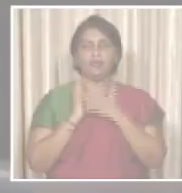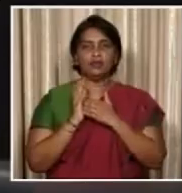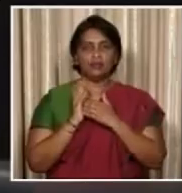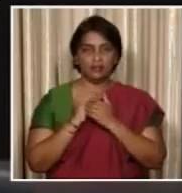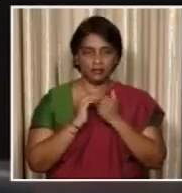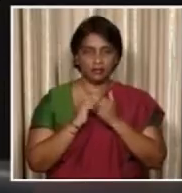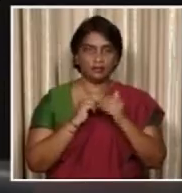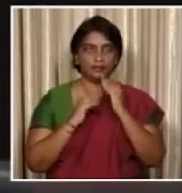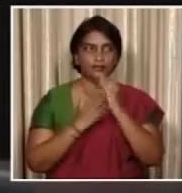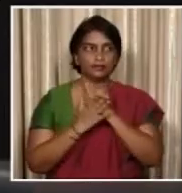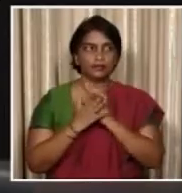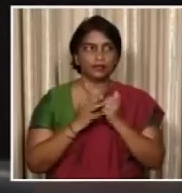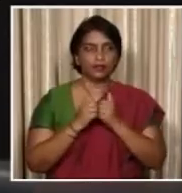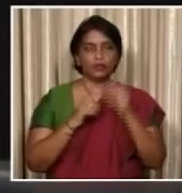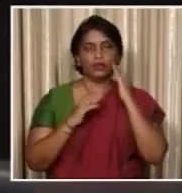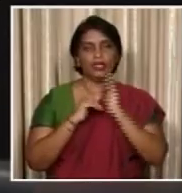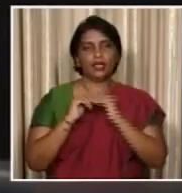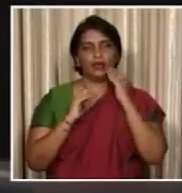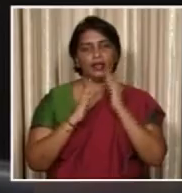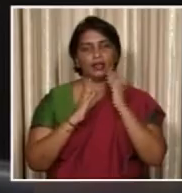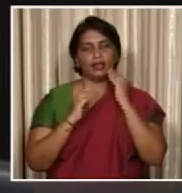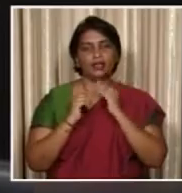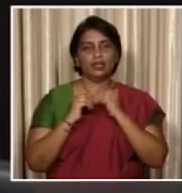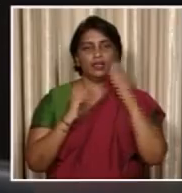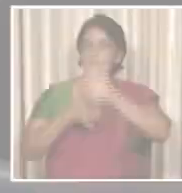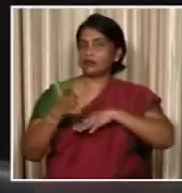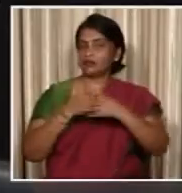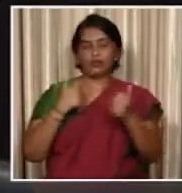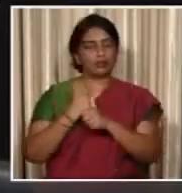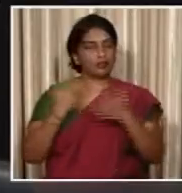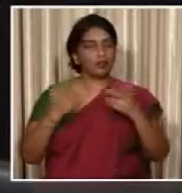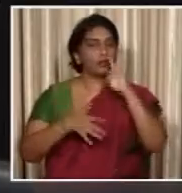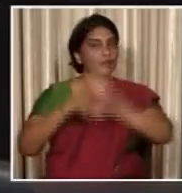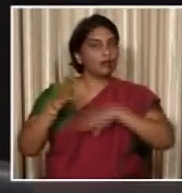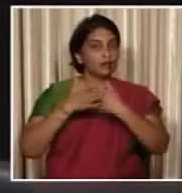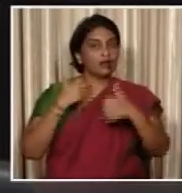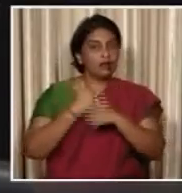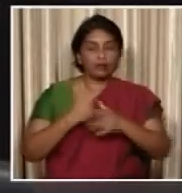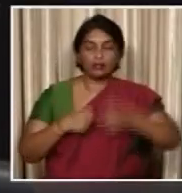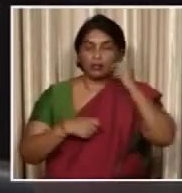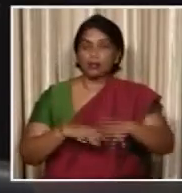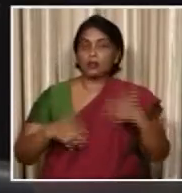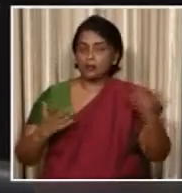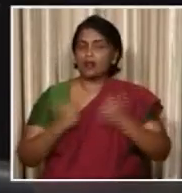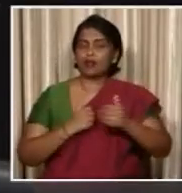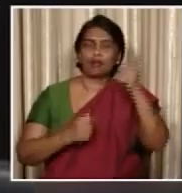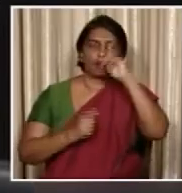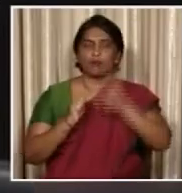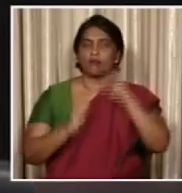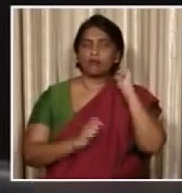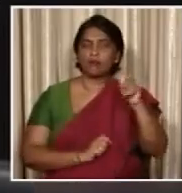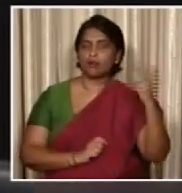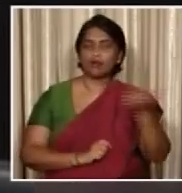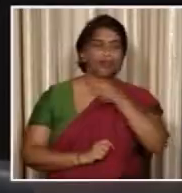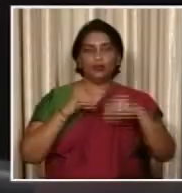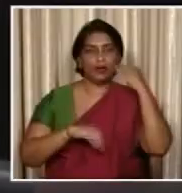වශයෙන් මං තබුණාසේලාට මේ රටේ ජනතාවට කියන්න සතුටුයි. අයවැය හදලා පාස් කරන්න බැරි නම් කොහොමද වැටුප් ගෙවන්නේ?